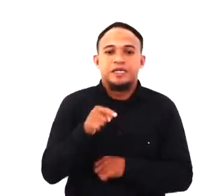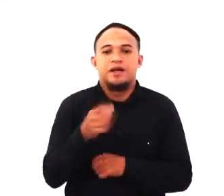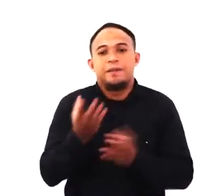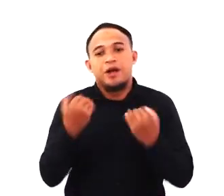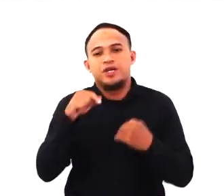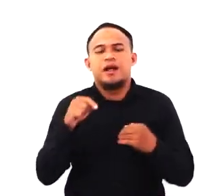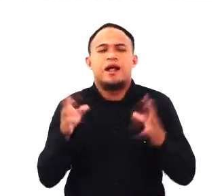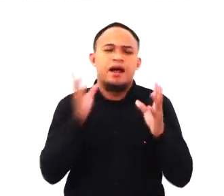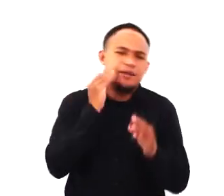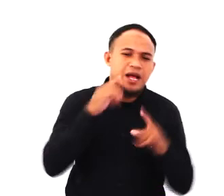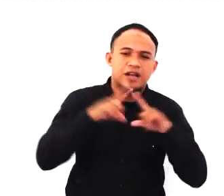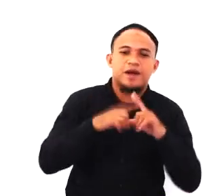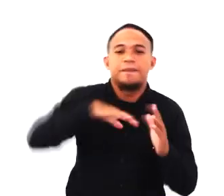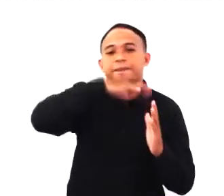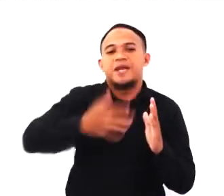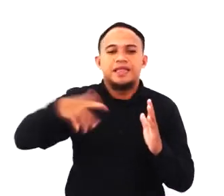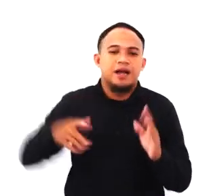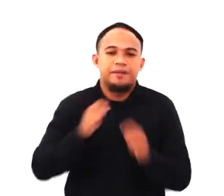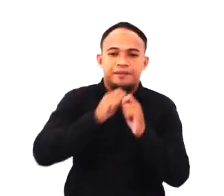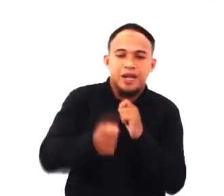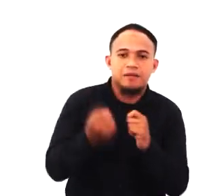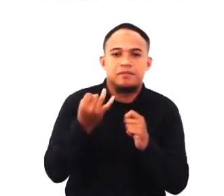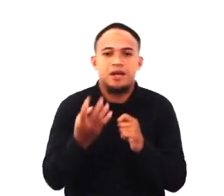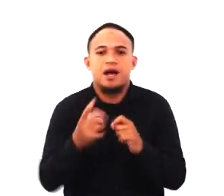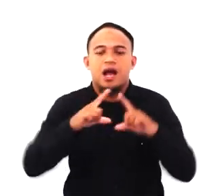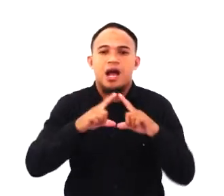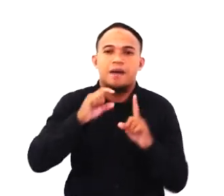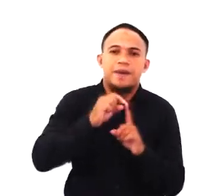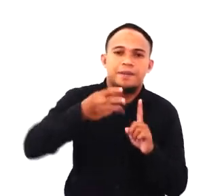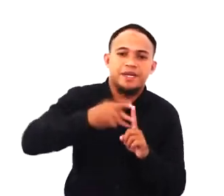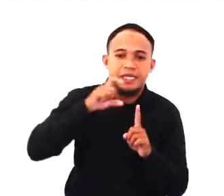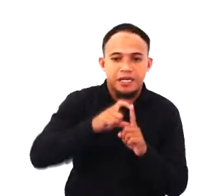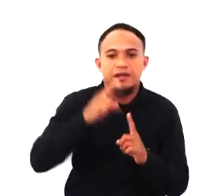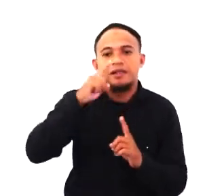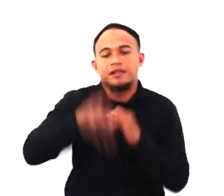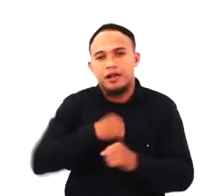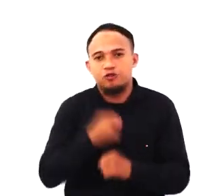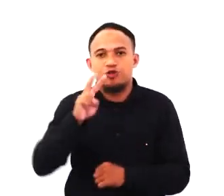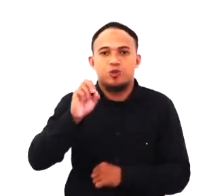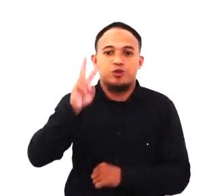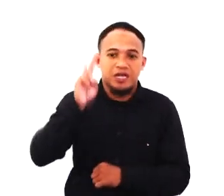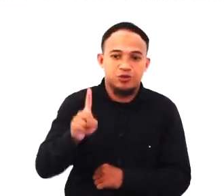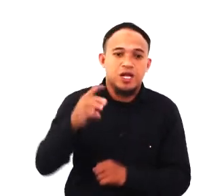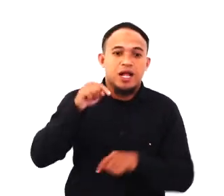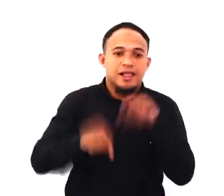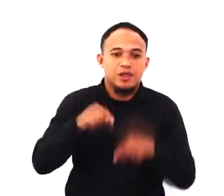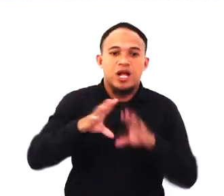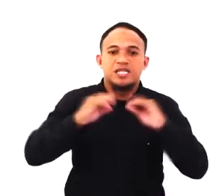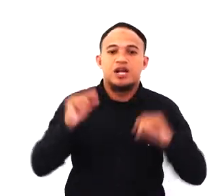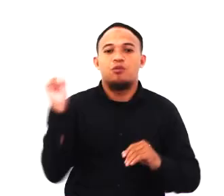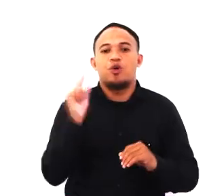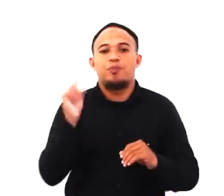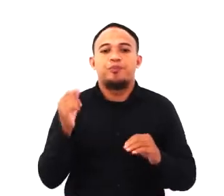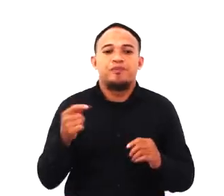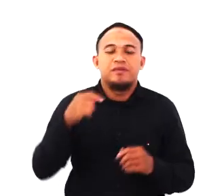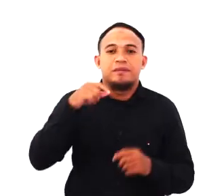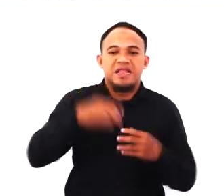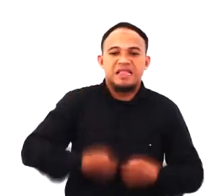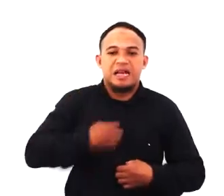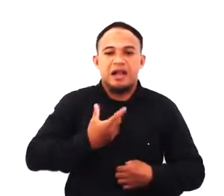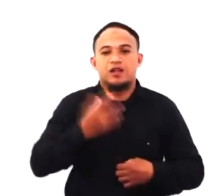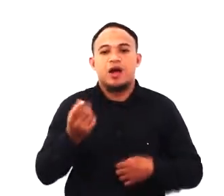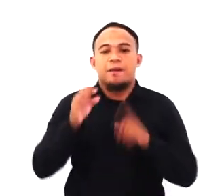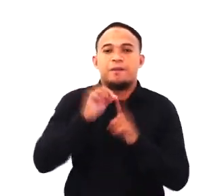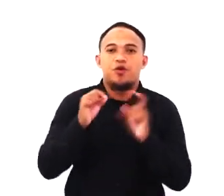Pohuwato. Pembangunan pengaman abrasi pantai yang dibiayai melalui APBD tahun anggaran